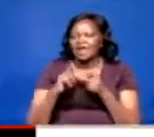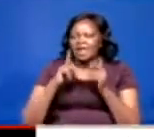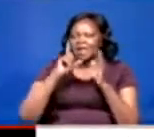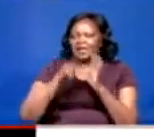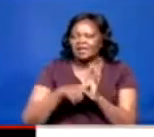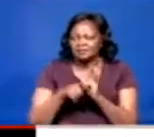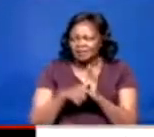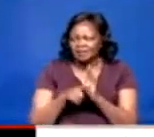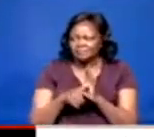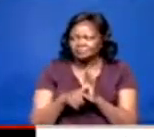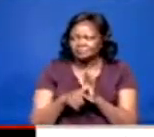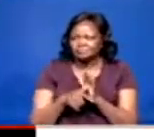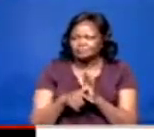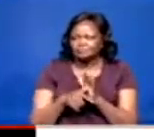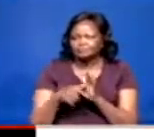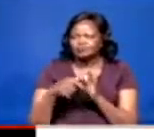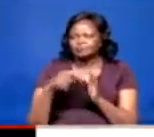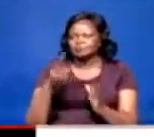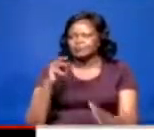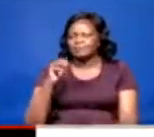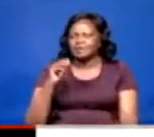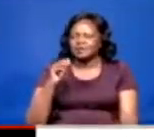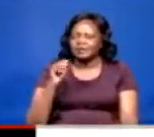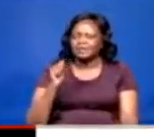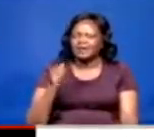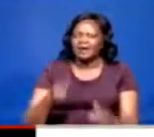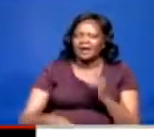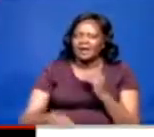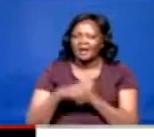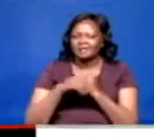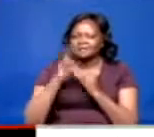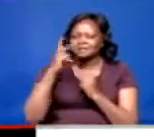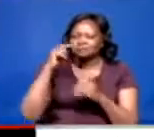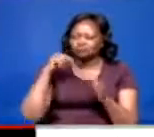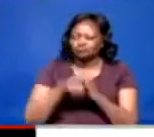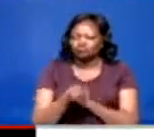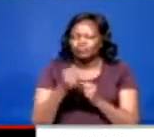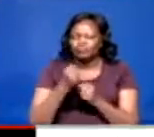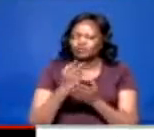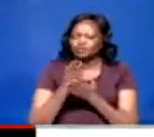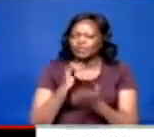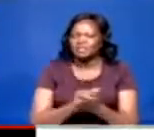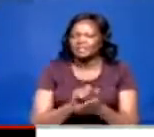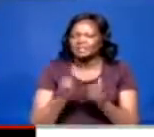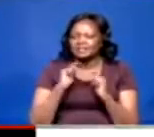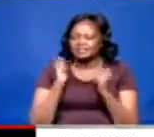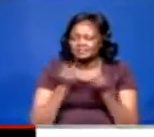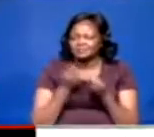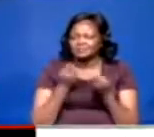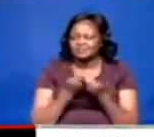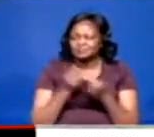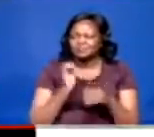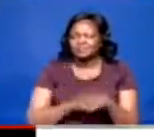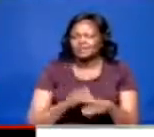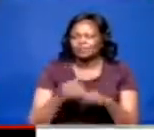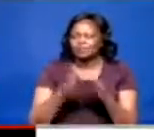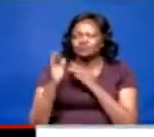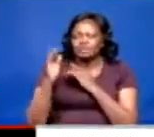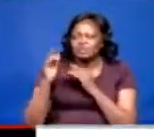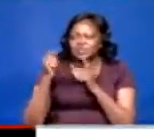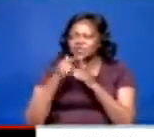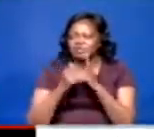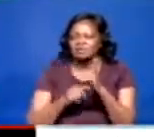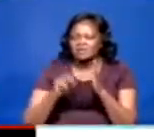baadaye, Humphrey Mareba aliongeza bao la pili na kuihakikishia timu hiyo ya kocha Mohamed Ali nafasi kwenye ligi ya NSL msimu